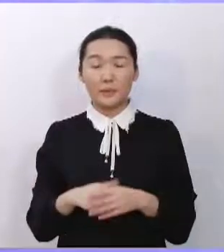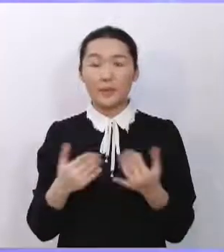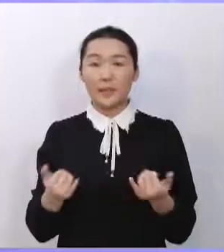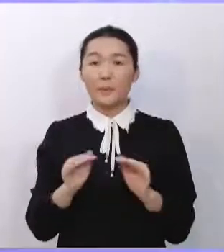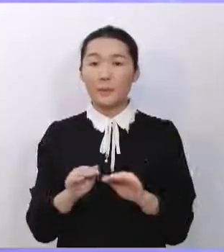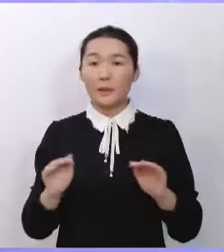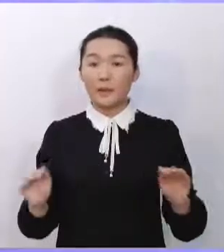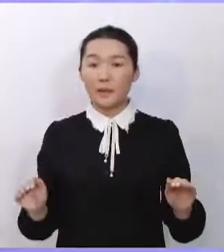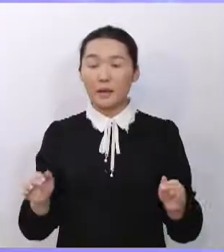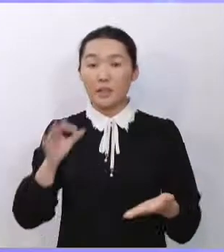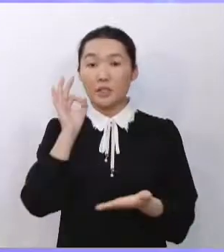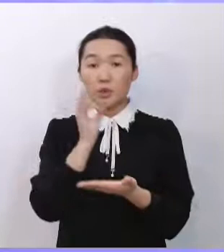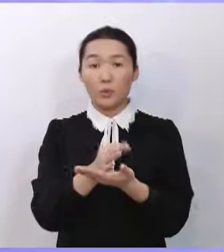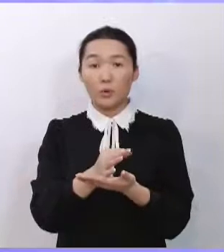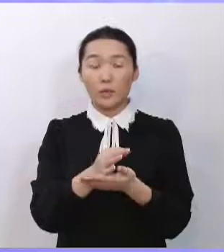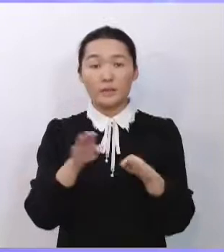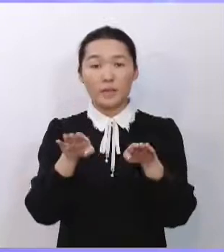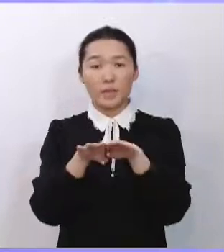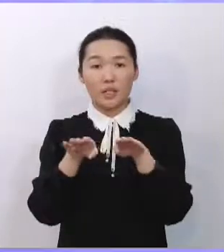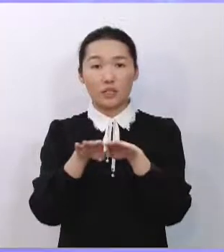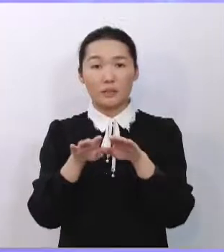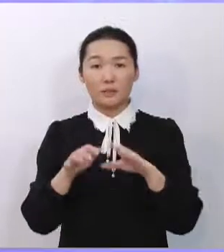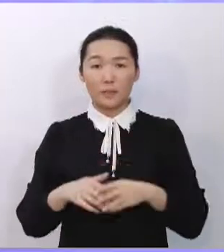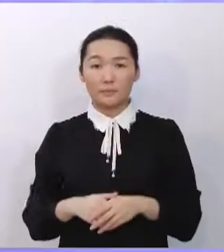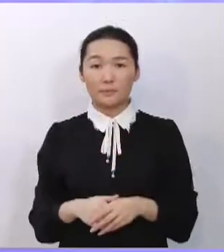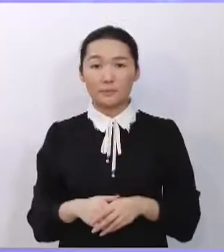Эми балдар, жообуңарды салыштыргыла.